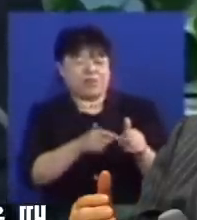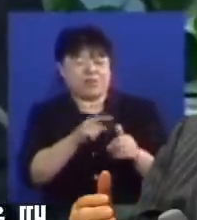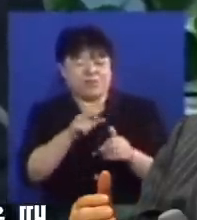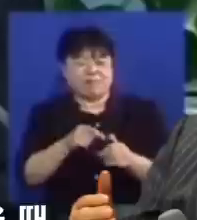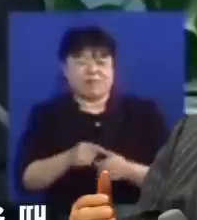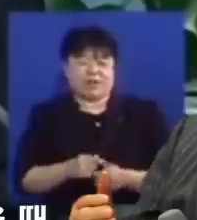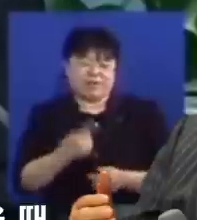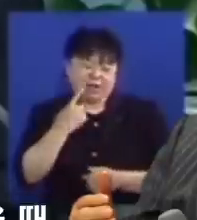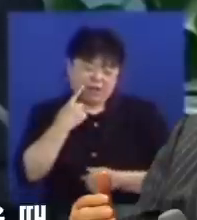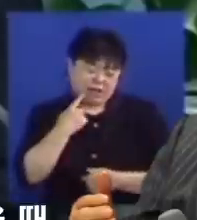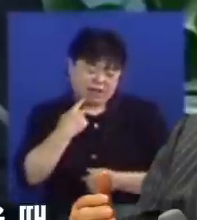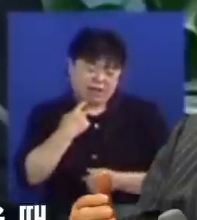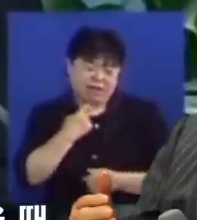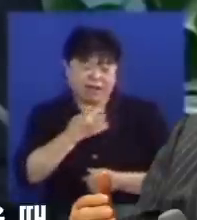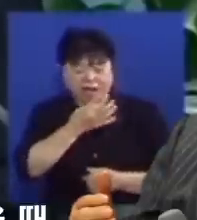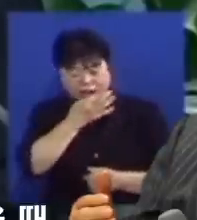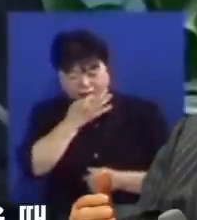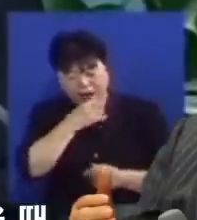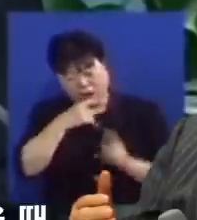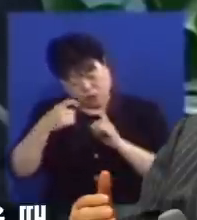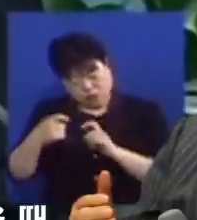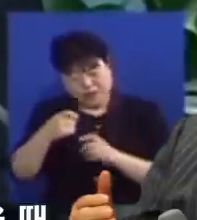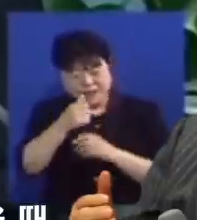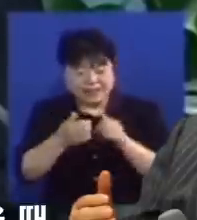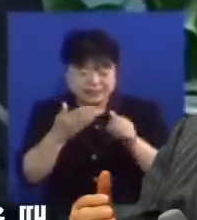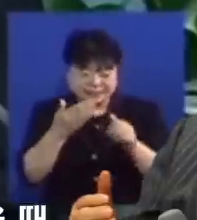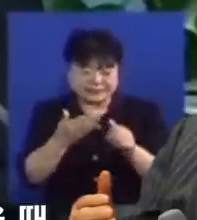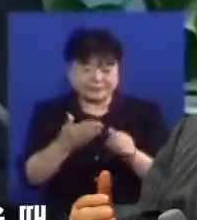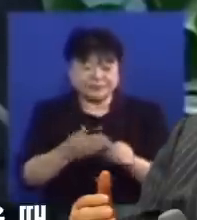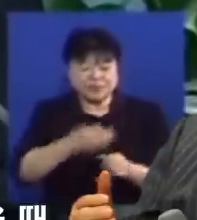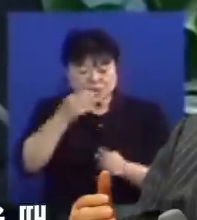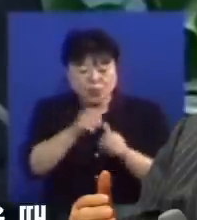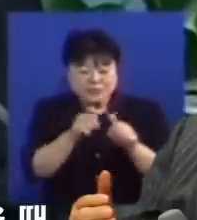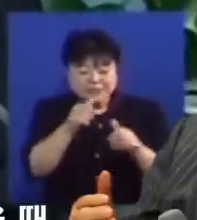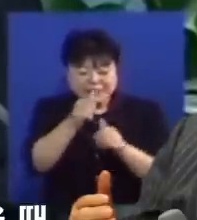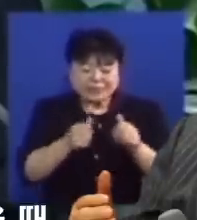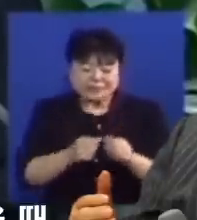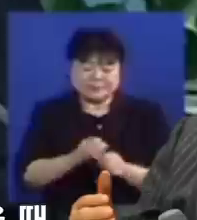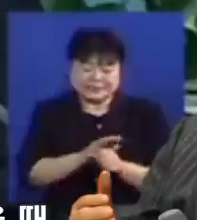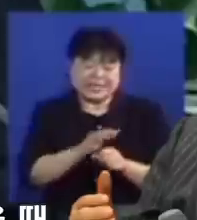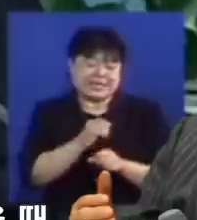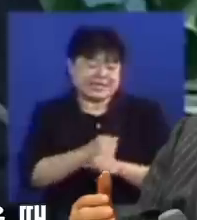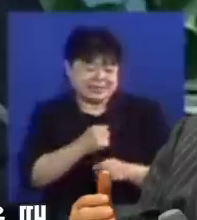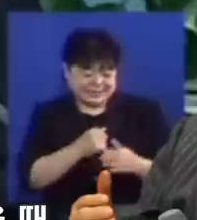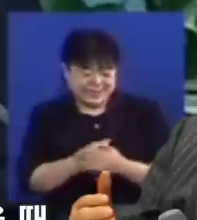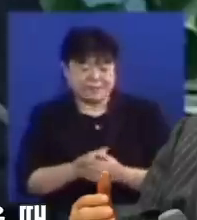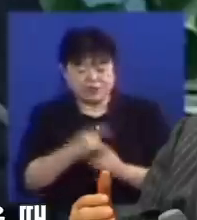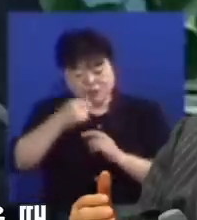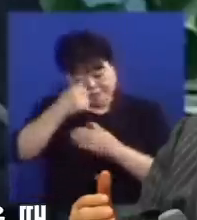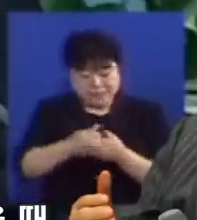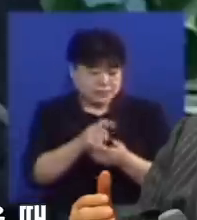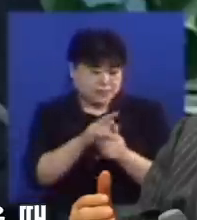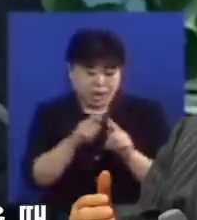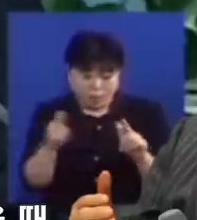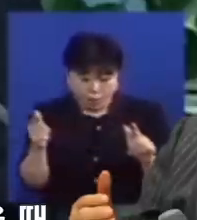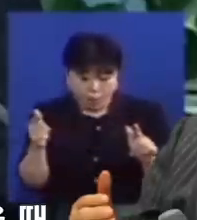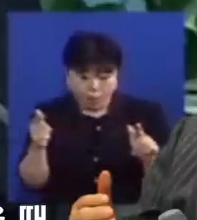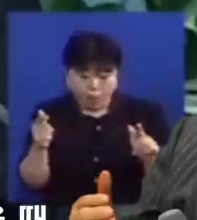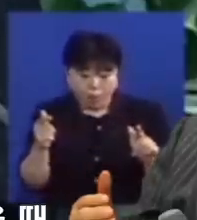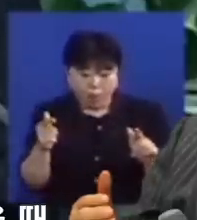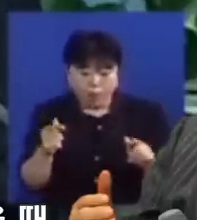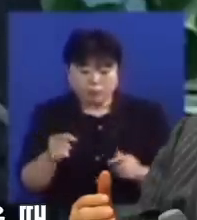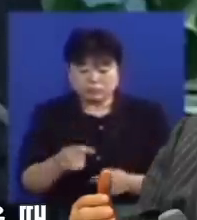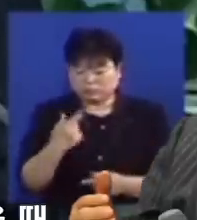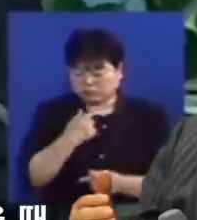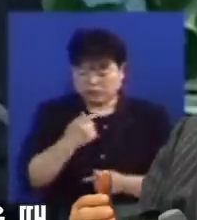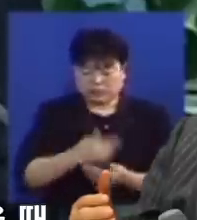자꾸만 꾀었습니다. 그러나 요셉은 하나님을 사랑하고 두려워하는 사람이라 그 꾀임에 빠지지 아니하고